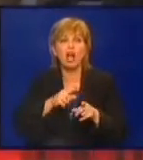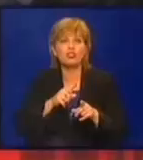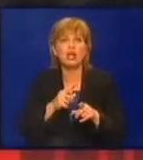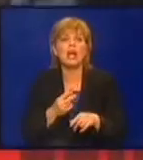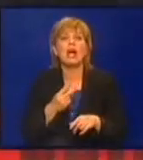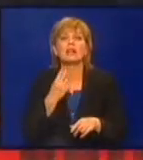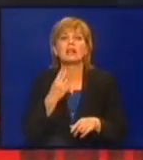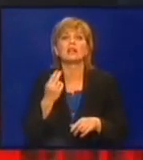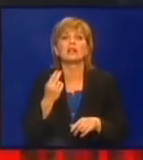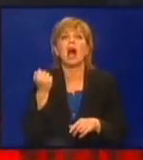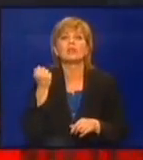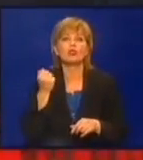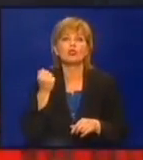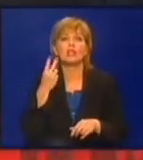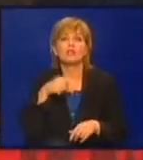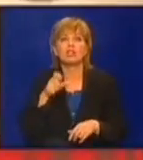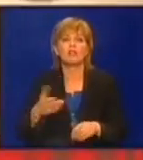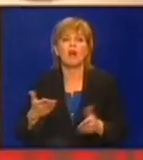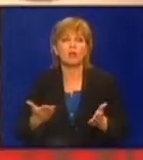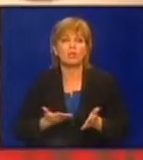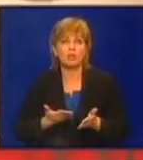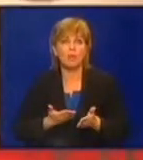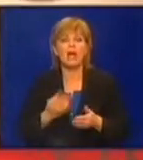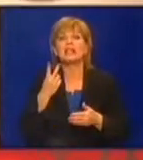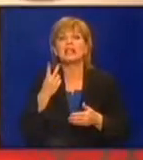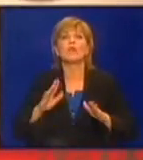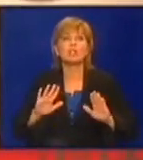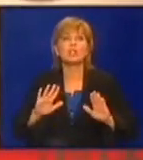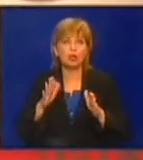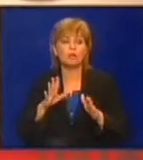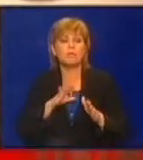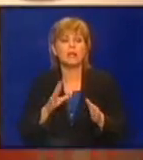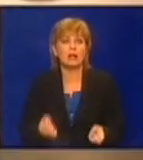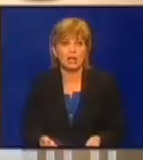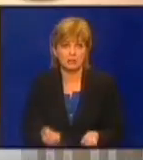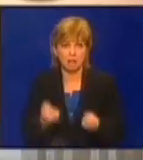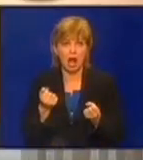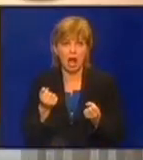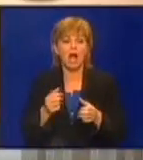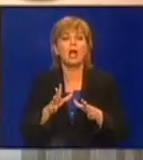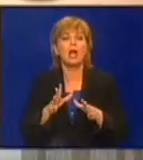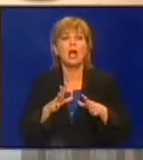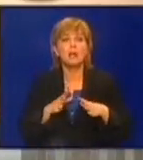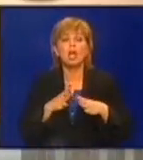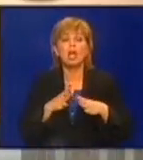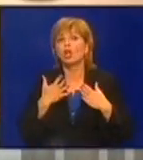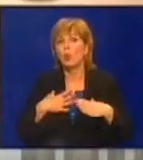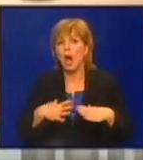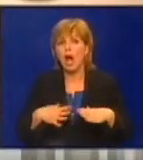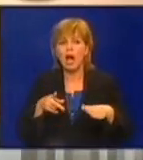radījusi apdraudējumus 2 cilvēku dzīvībām. 2 gadījumos, kuri bija tie smagākie, bija ļoti